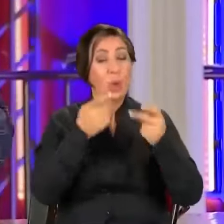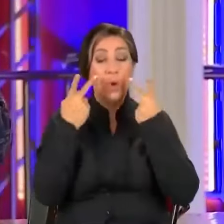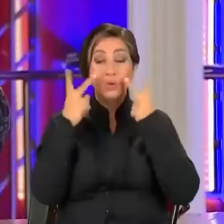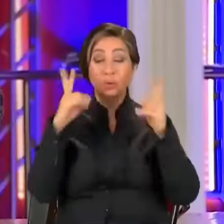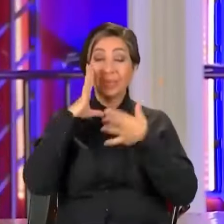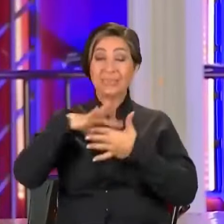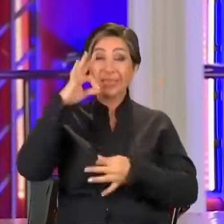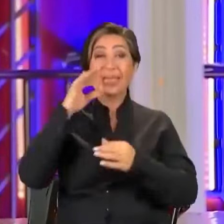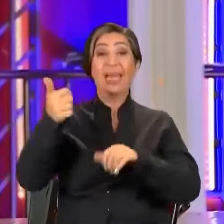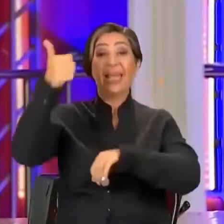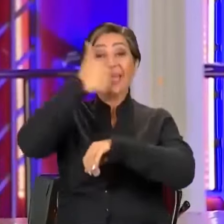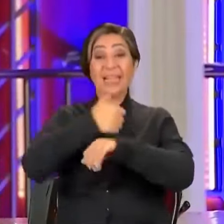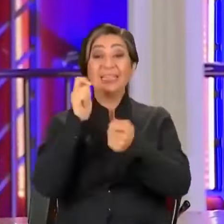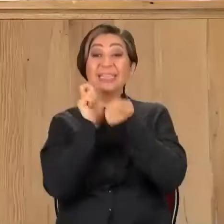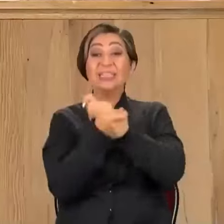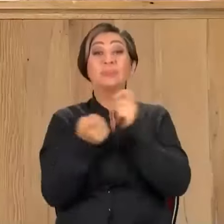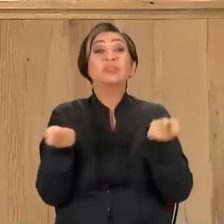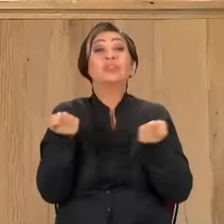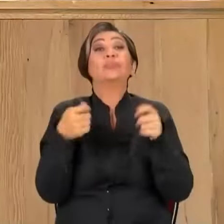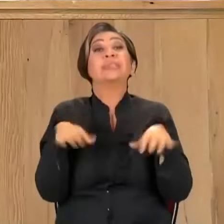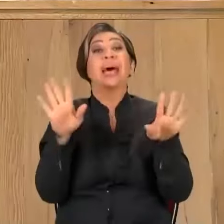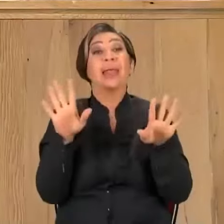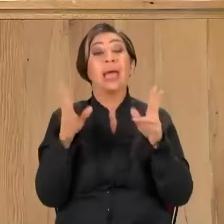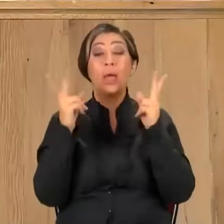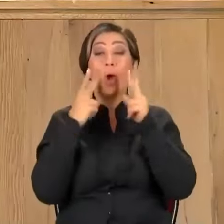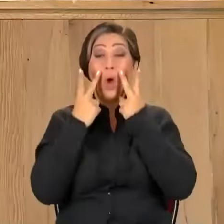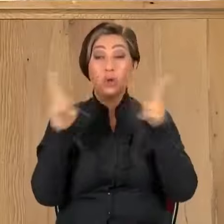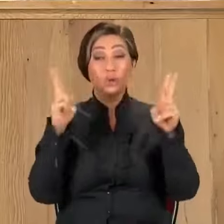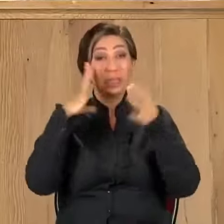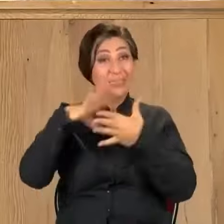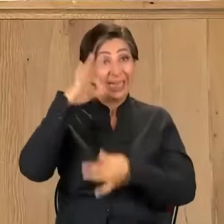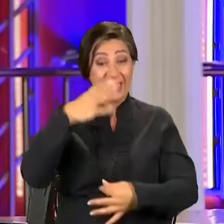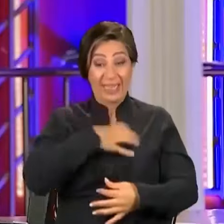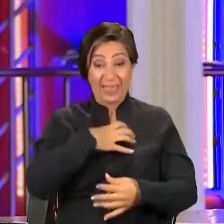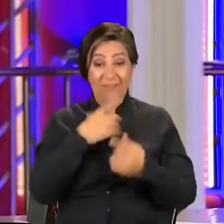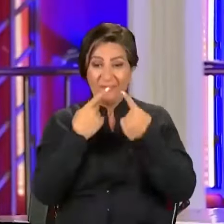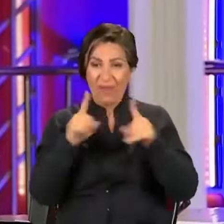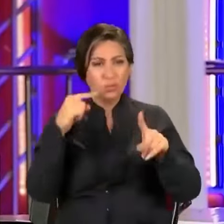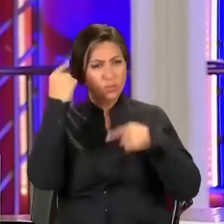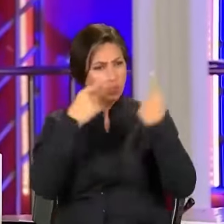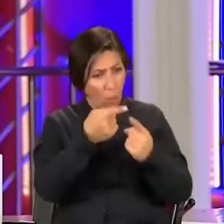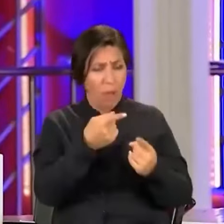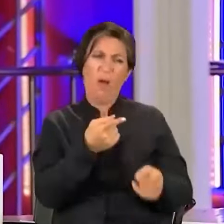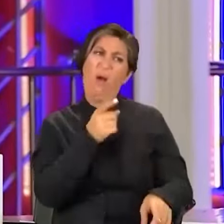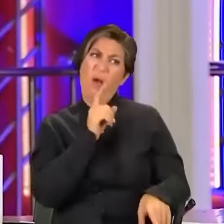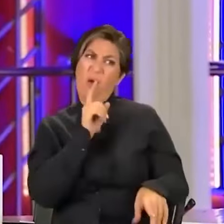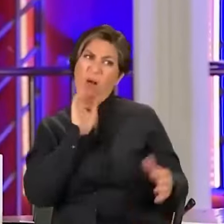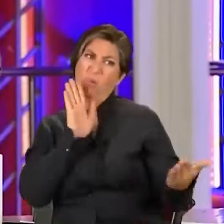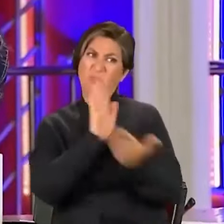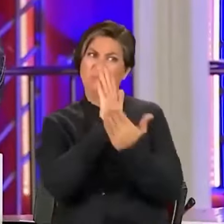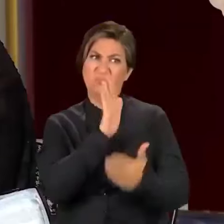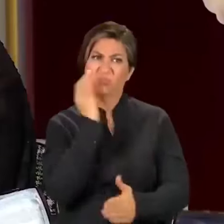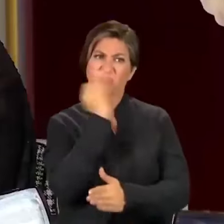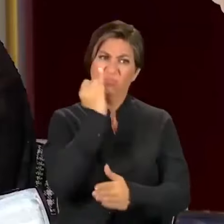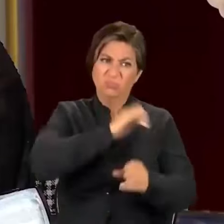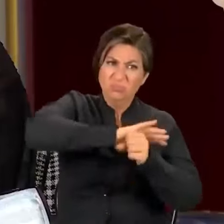insanlar iktidarı değiştirmeye çalışmazlar. Özgür insanlar kendisinden farklı düşünüyor diye bir başkasına karşı